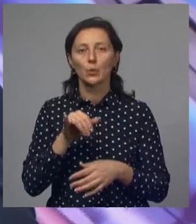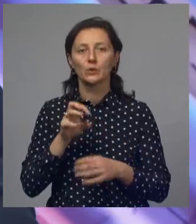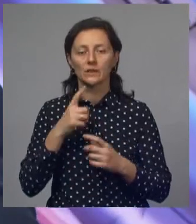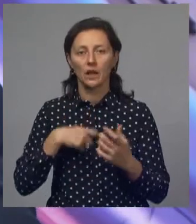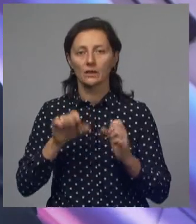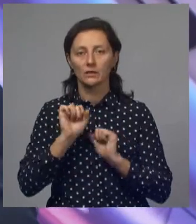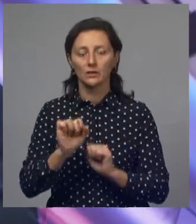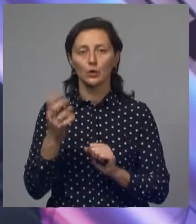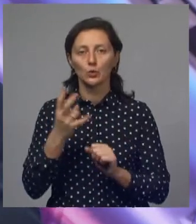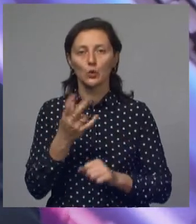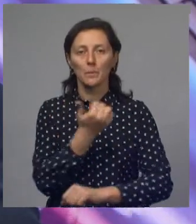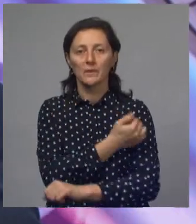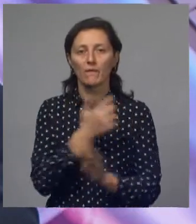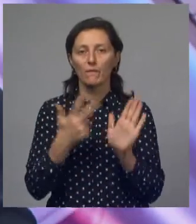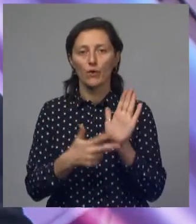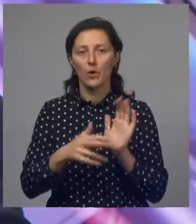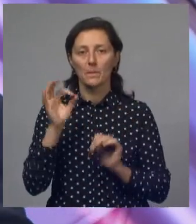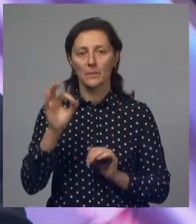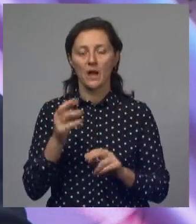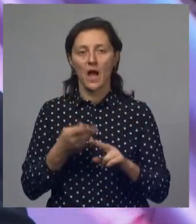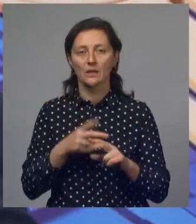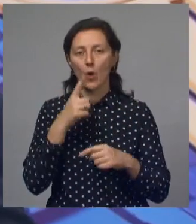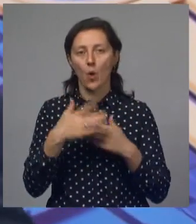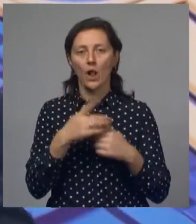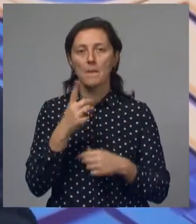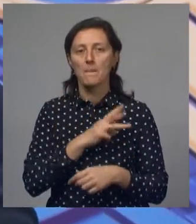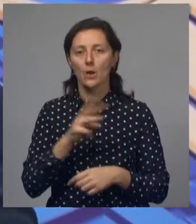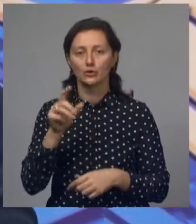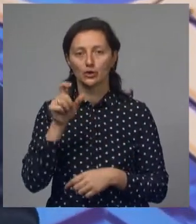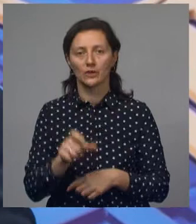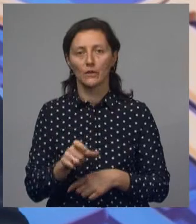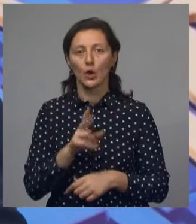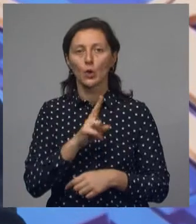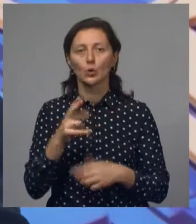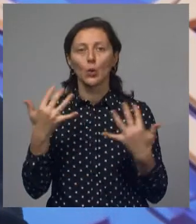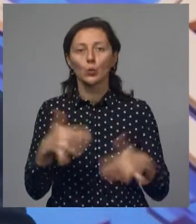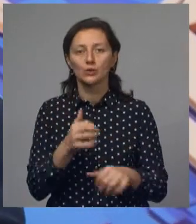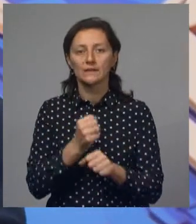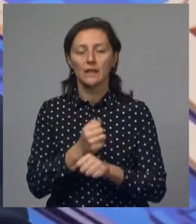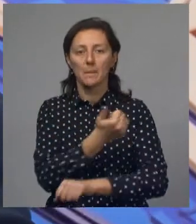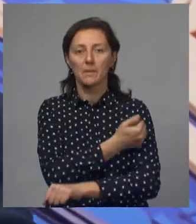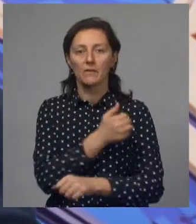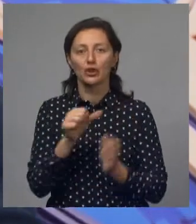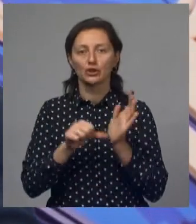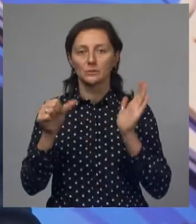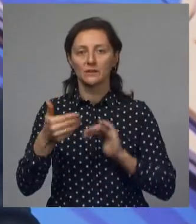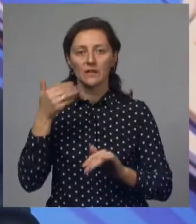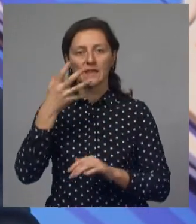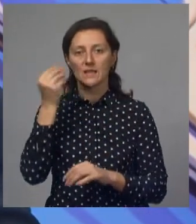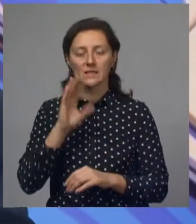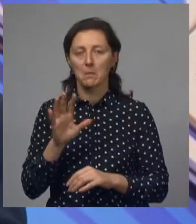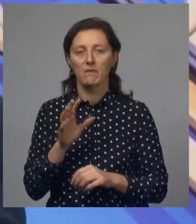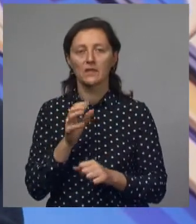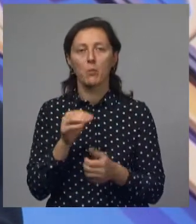в 80 процентов жителей региона это около миллиона человек те кто сделал прививку полгода назад не забывайте пройти ревакцинацию